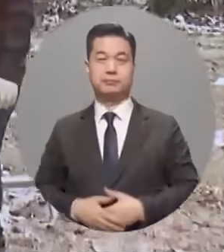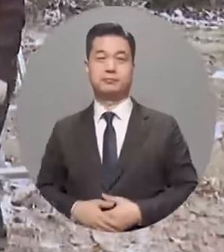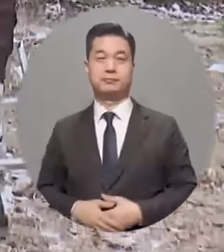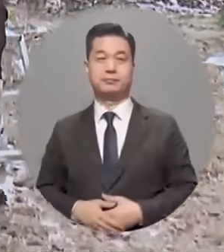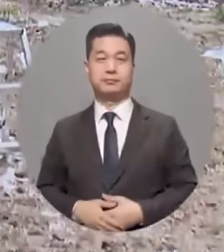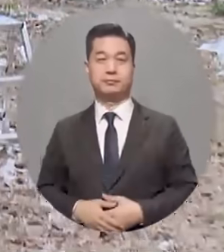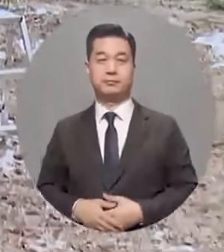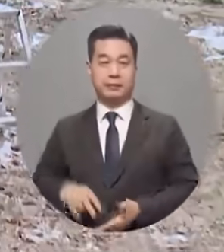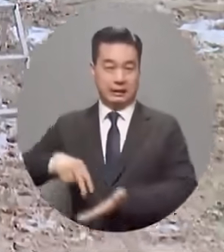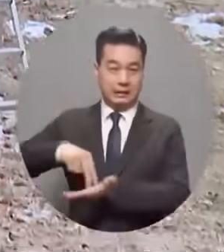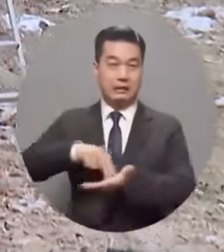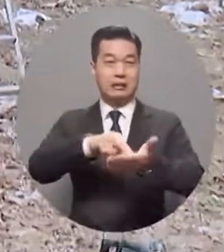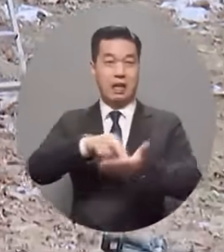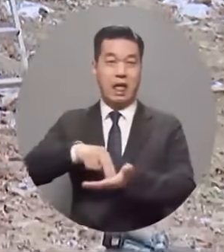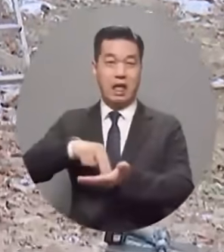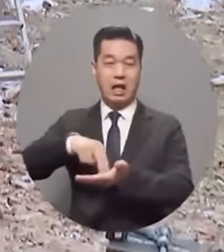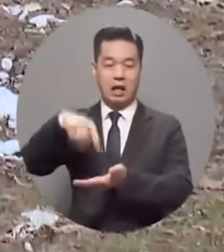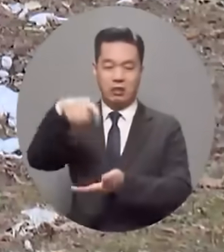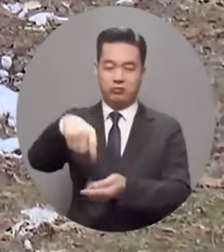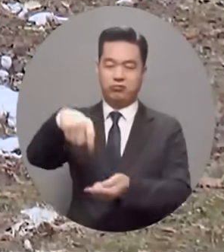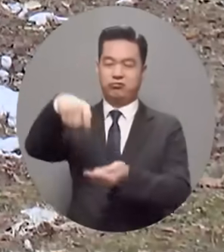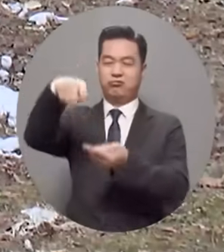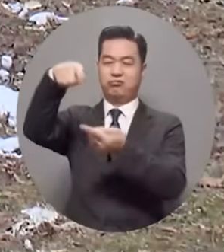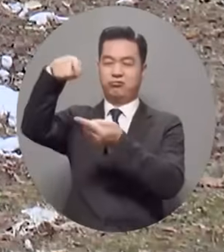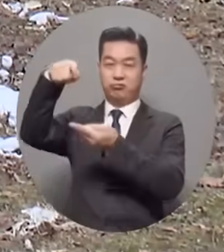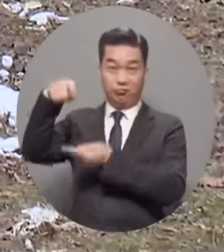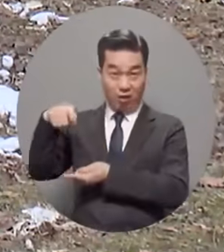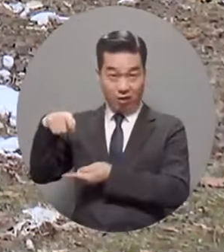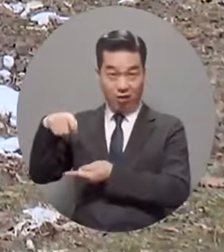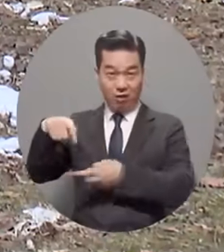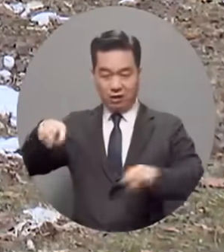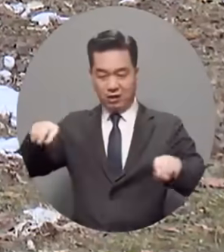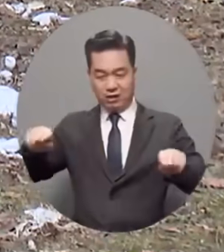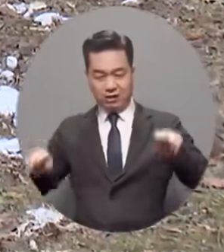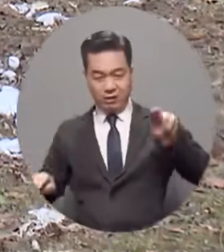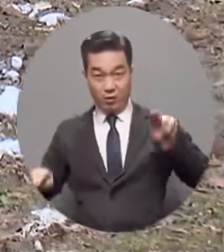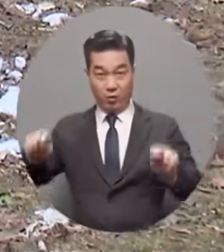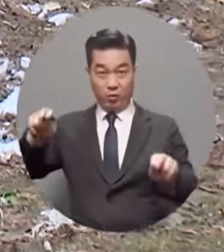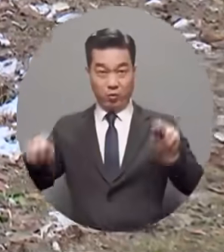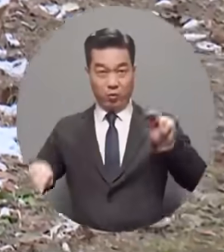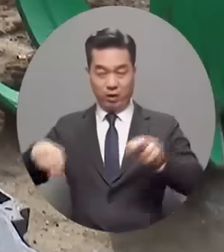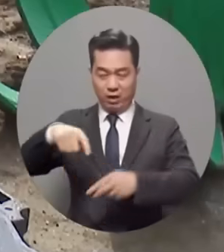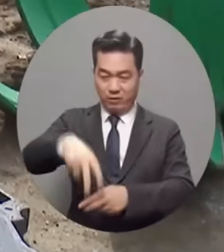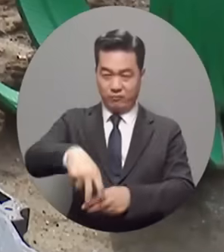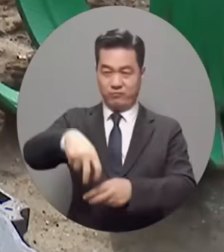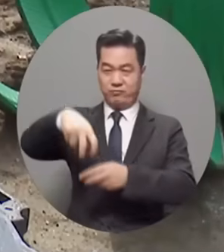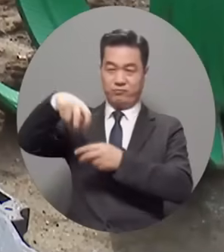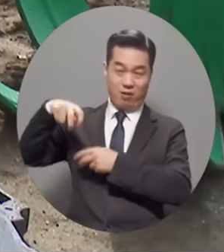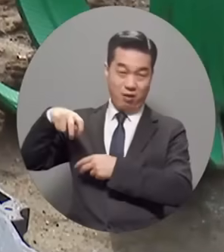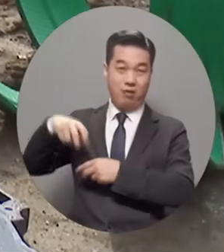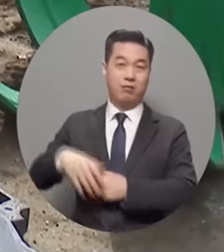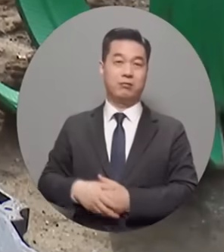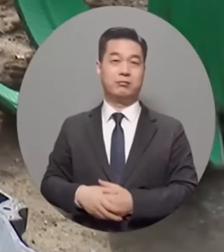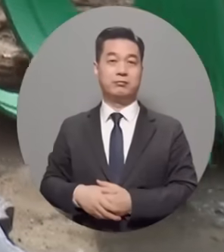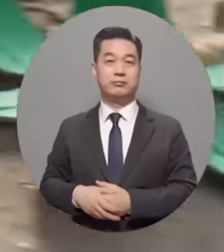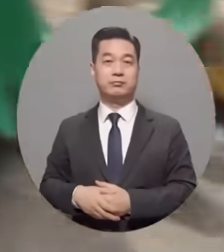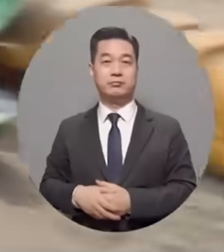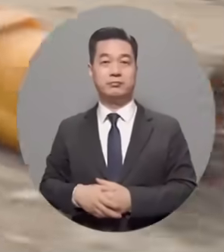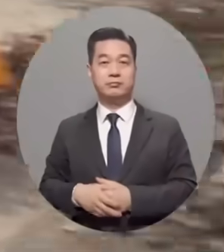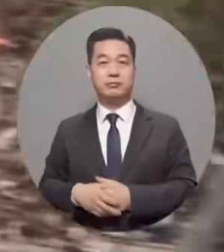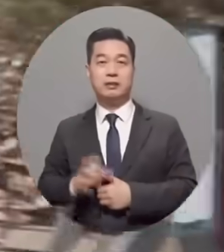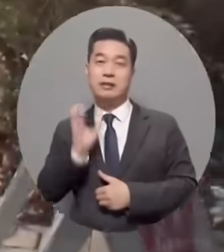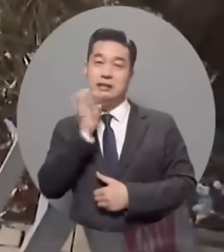그네는 굴삭기에 통째로 들려나가고 시소는 뿌리째 뽑힙니다. 아이들의 미소처럼 알록달록했던